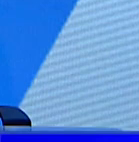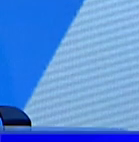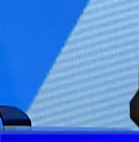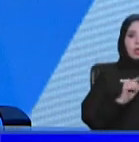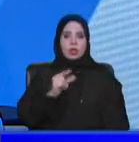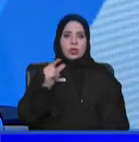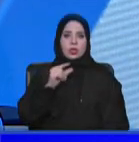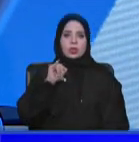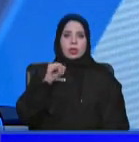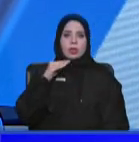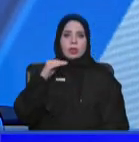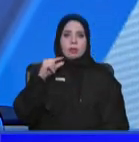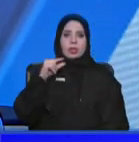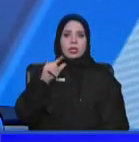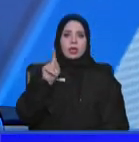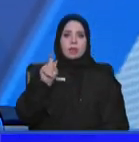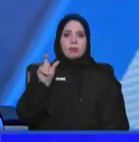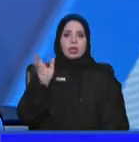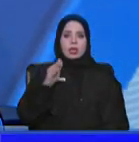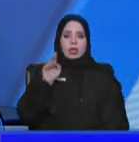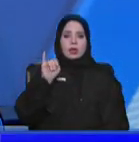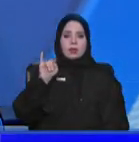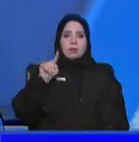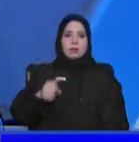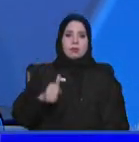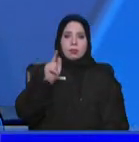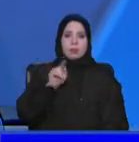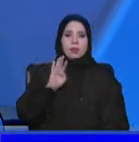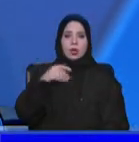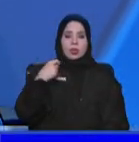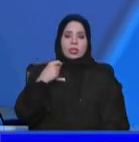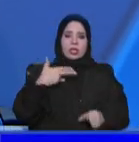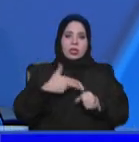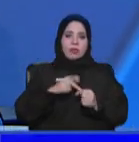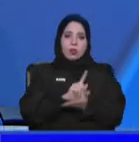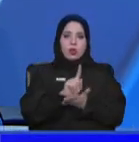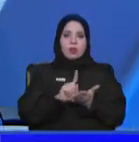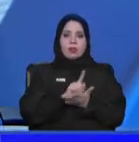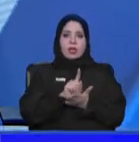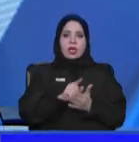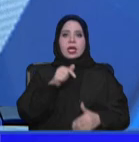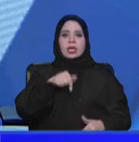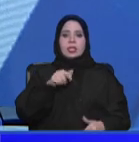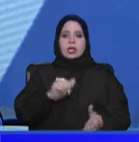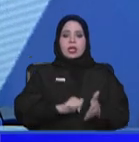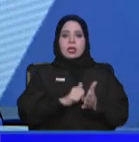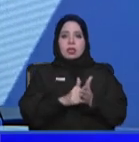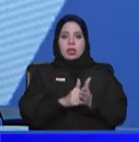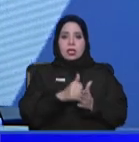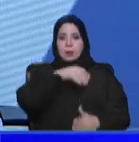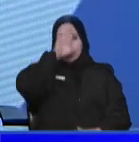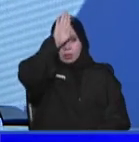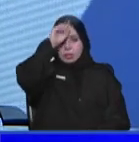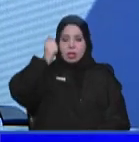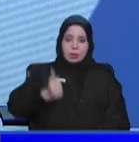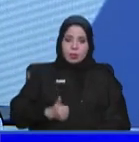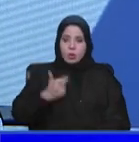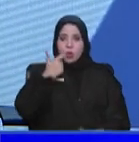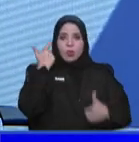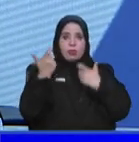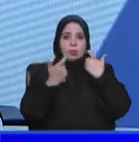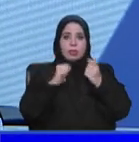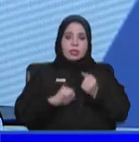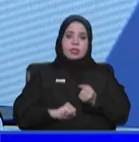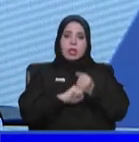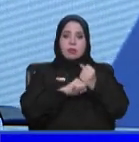أكد سعادة الدكتور محمد بن مبارك بن دينا وزير النفط والبيئة المبعوث الخاص لشؤون المناخ أن مملكة البحرين بقيادة جلالة